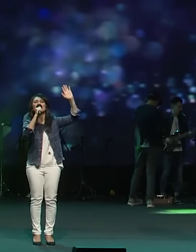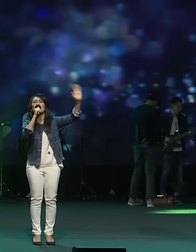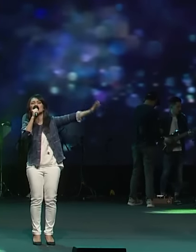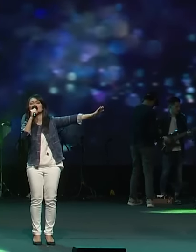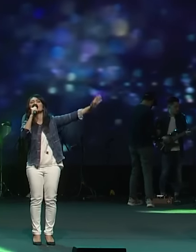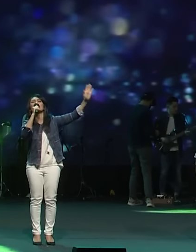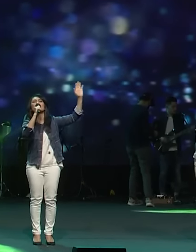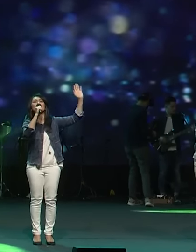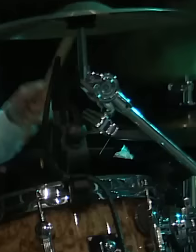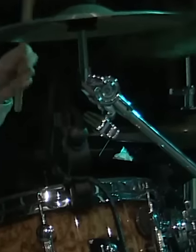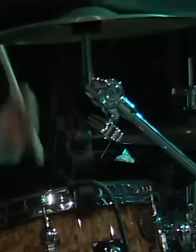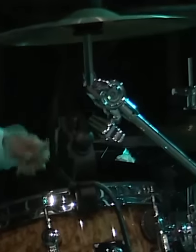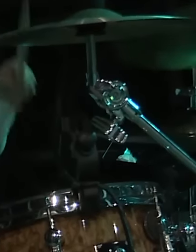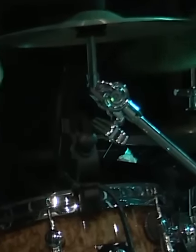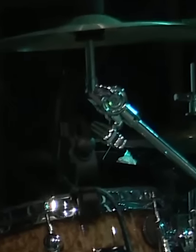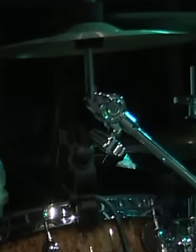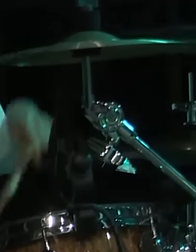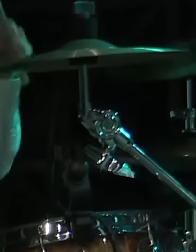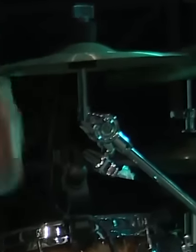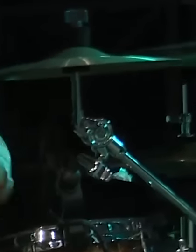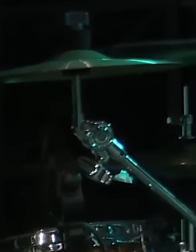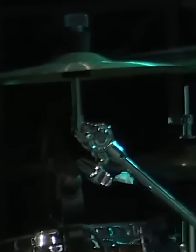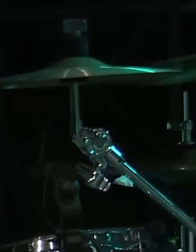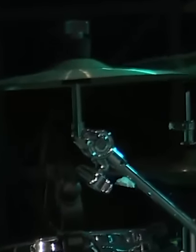tepati janjimu.